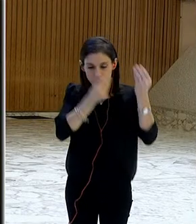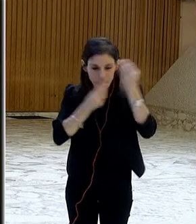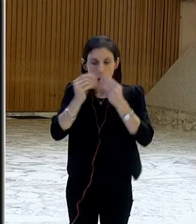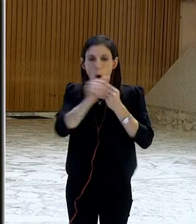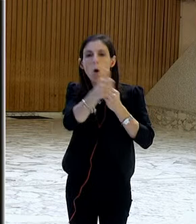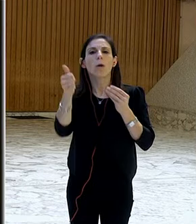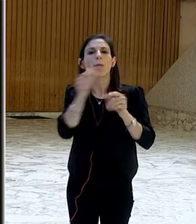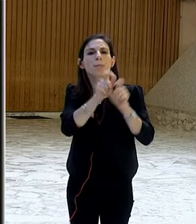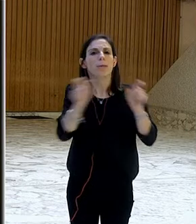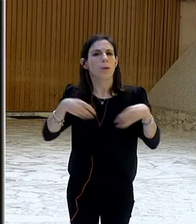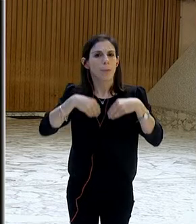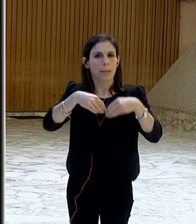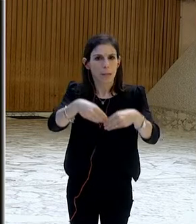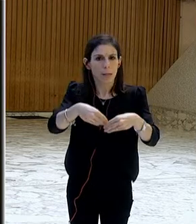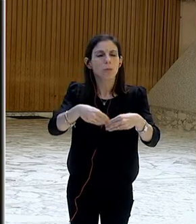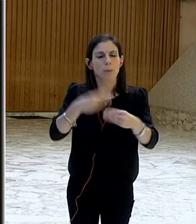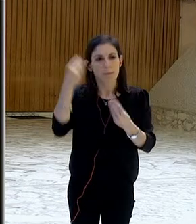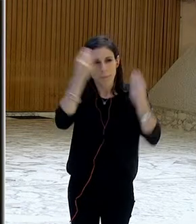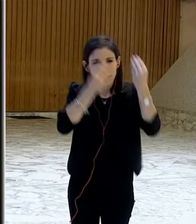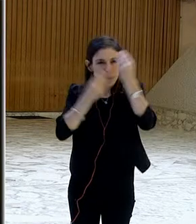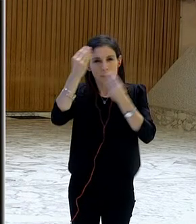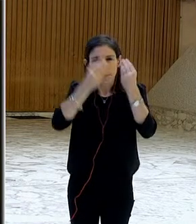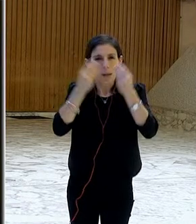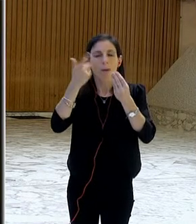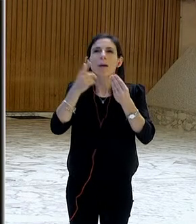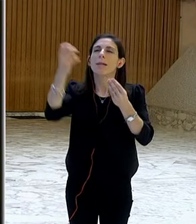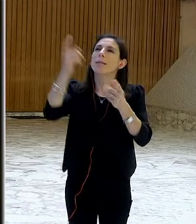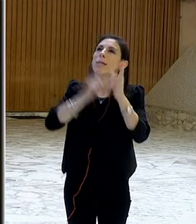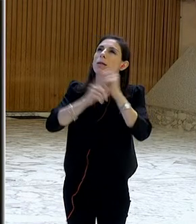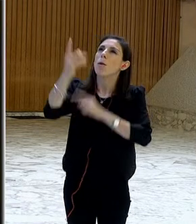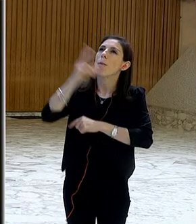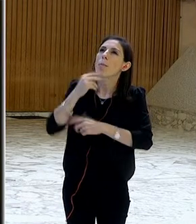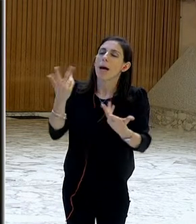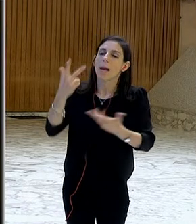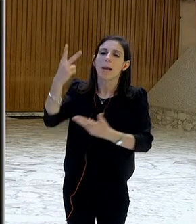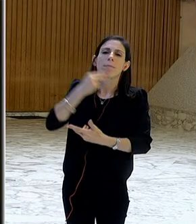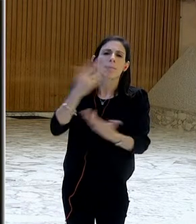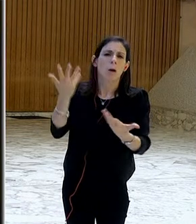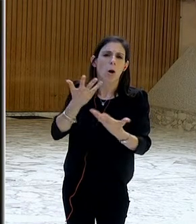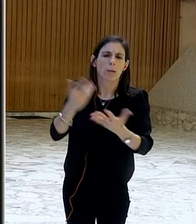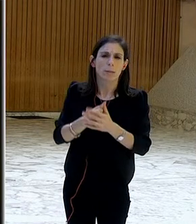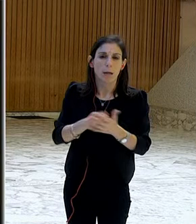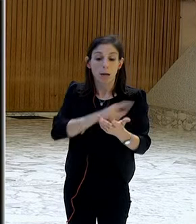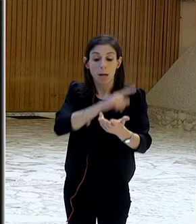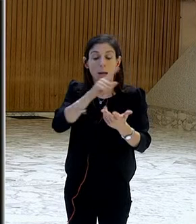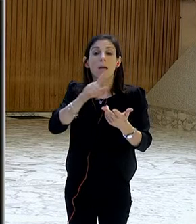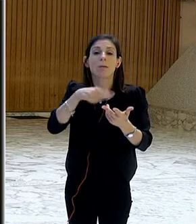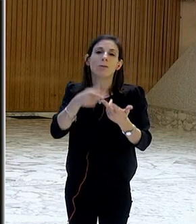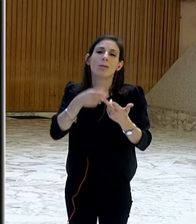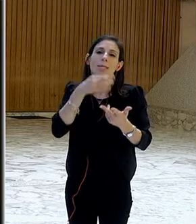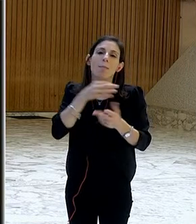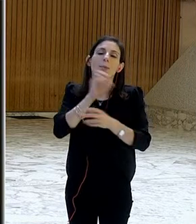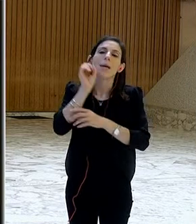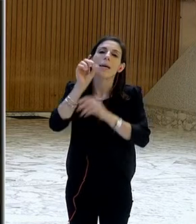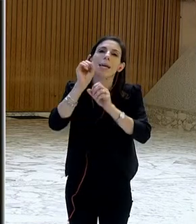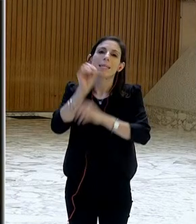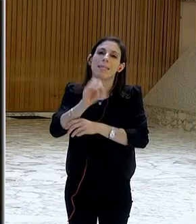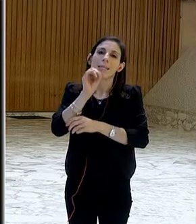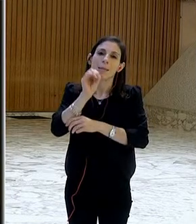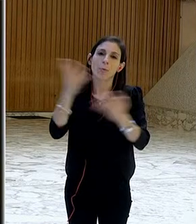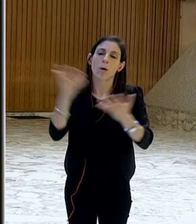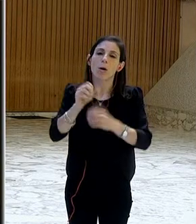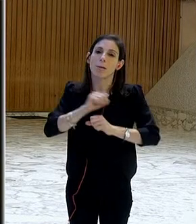lumières que porte cette parole sur sa vie, suivi d'un enseignement sur un aspect de la foi chrétienne à la lumière du texte